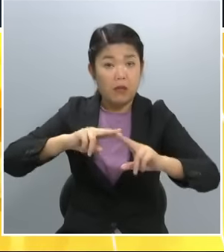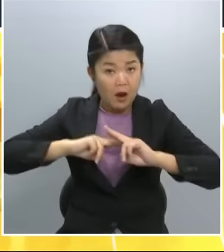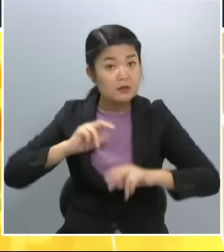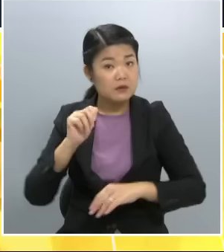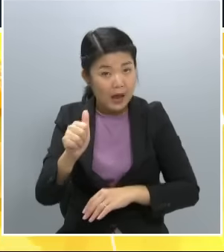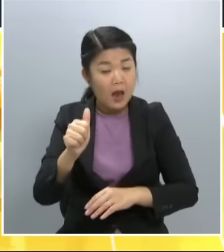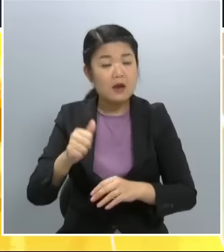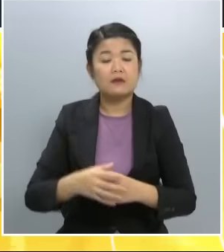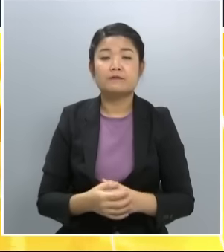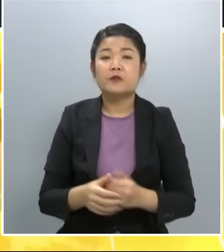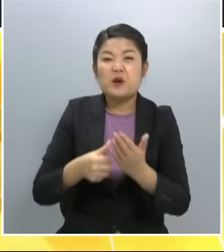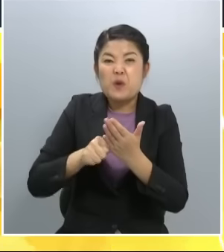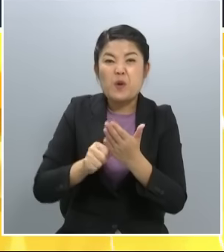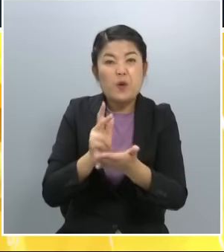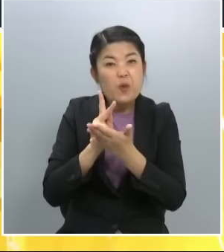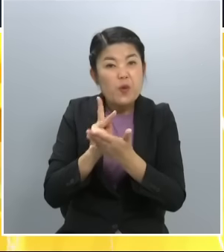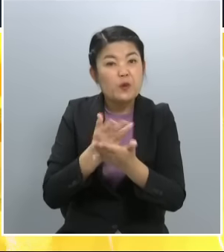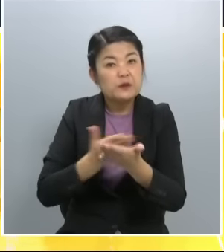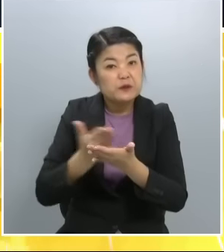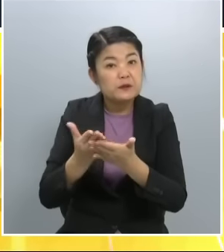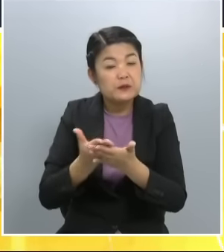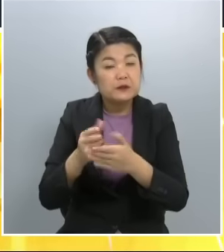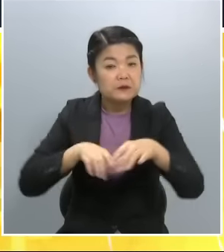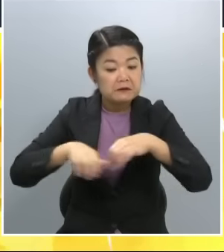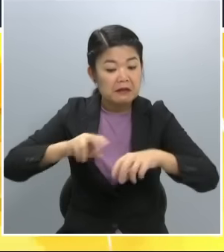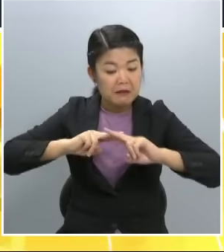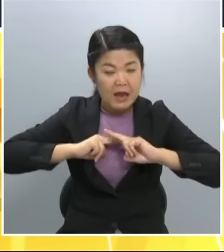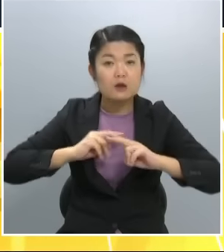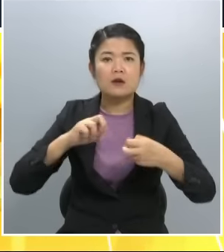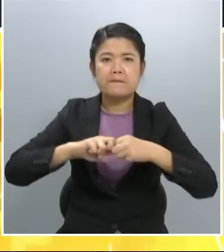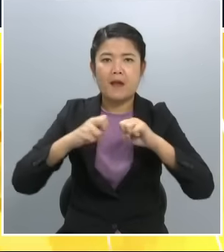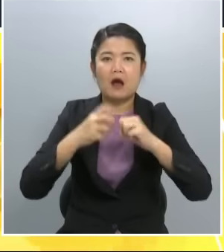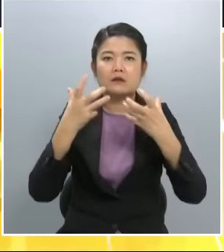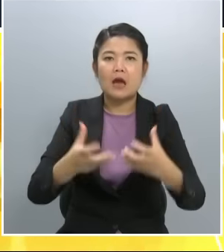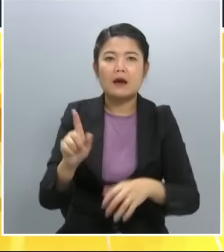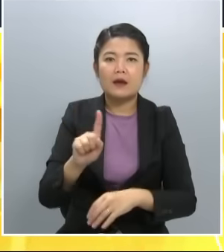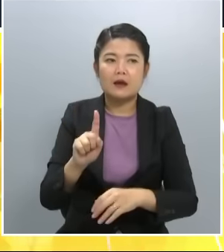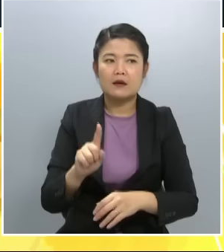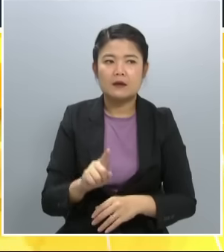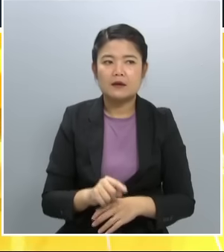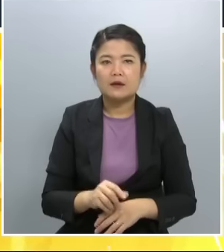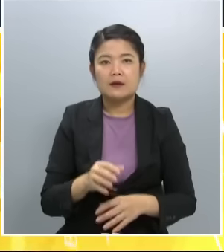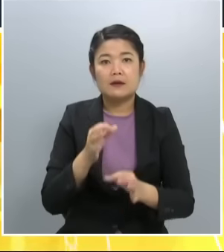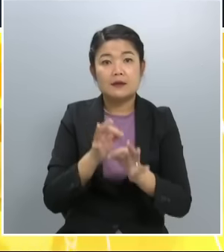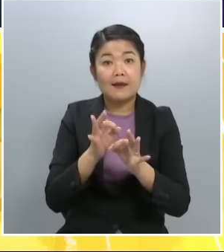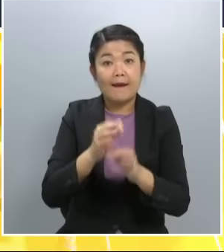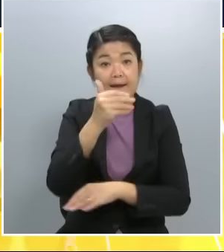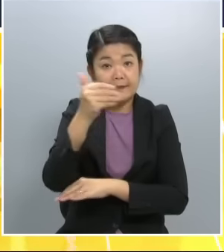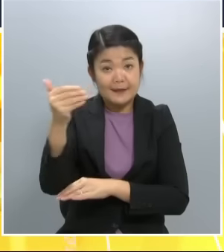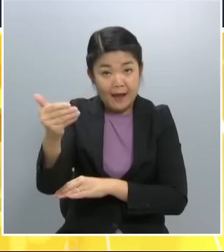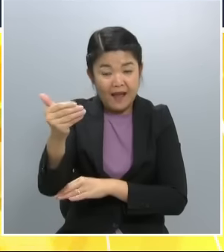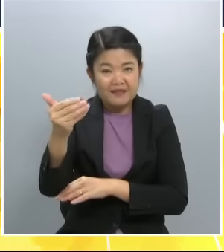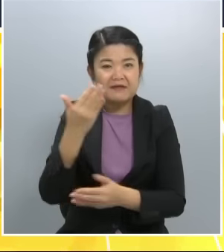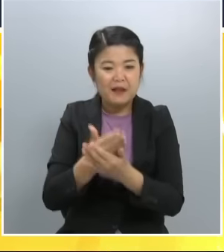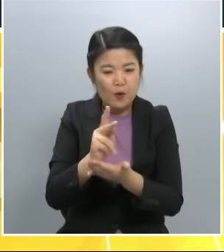ต่ย้อนกลับไปประเด็นแรกก็คือกรณีไอ้ที่เป็นปัญหาหนักตอนนี้เก็บเงินเข้าไปใช้หนี้ที่แบงก์ชาติเคยสร้างขึ้นเนี่ย